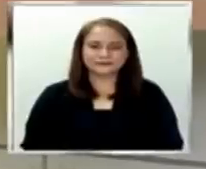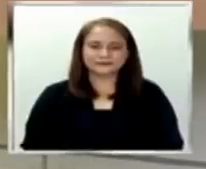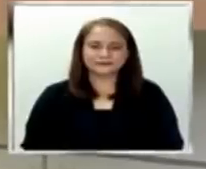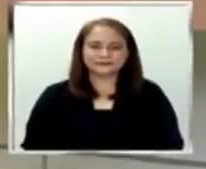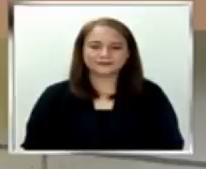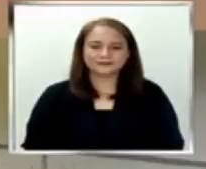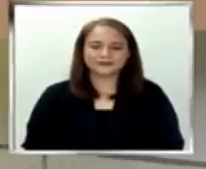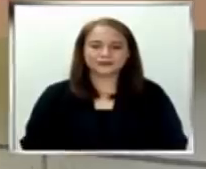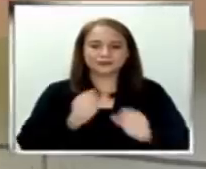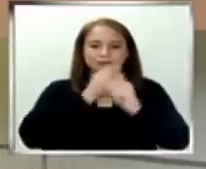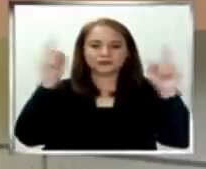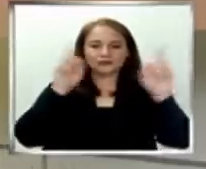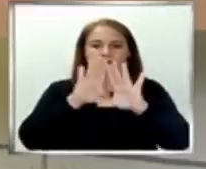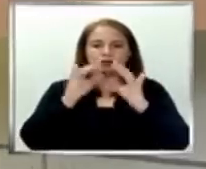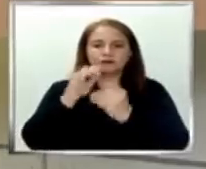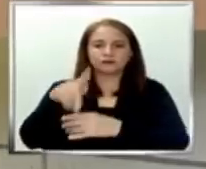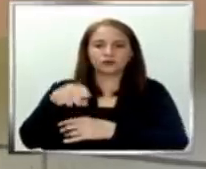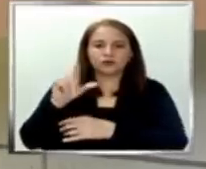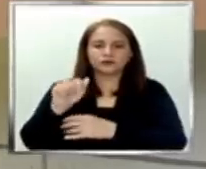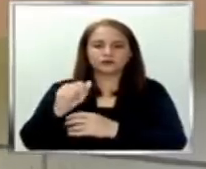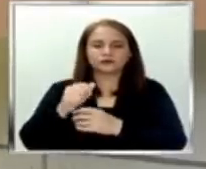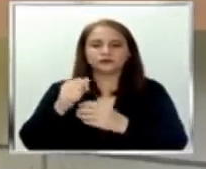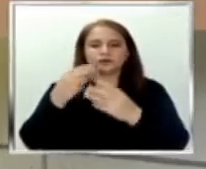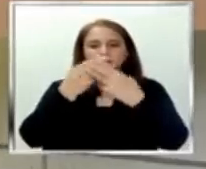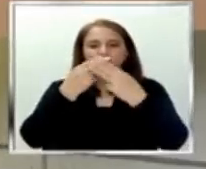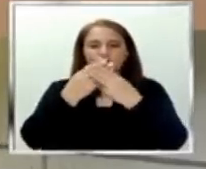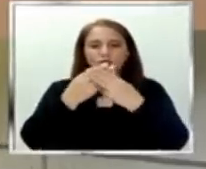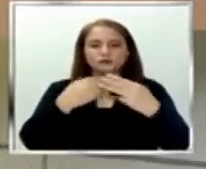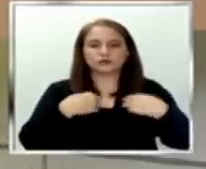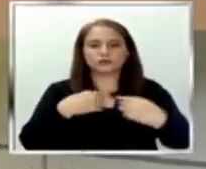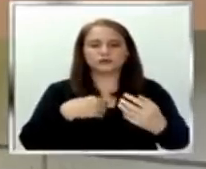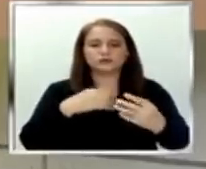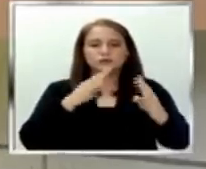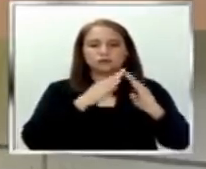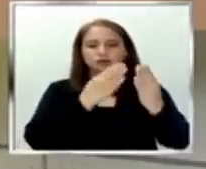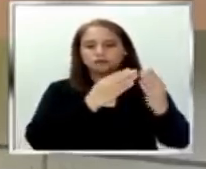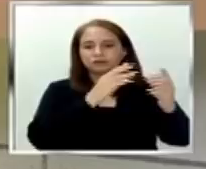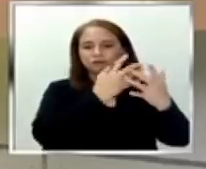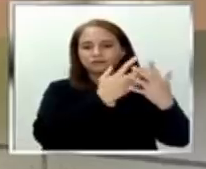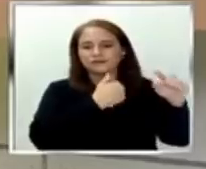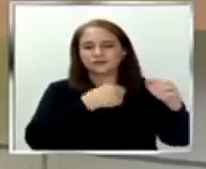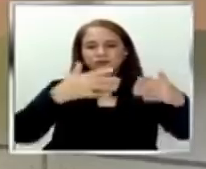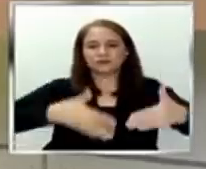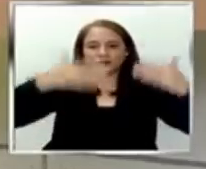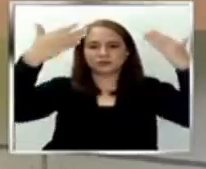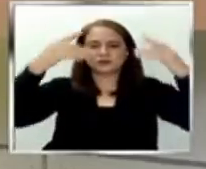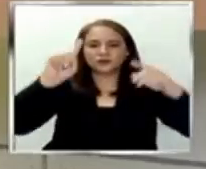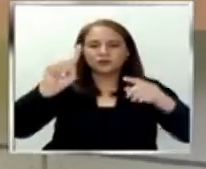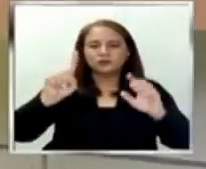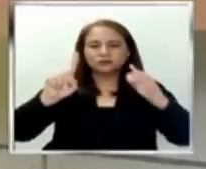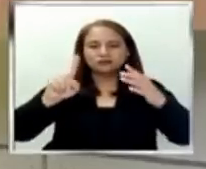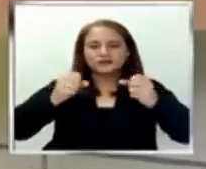Ikinagulat ng mga taga-barangay poblasyon sa Muntinlupa ang paglalagay ng Bureau of Corrections ng Pader sa isang kalye. Nakatutok si